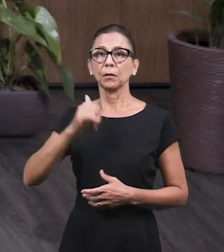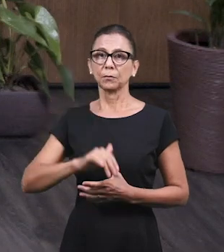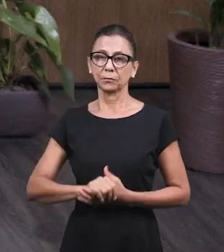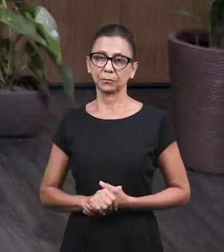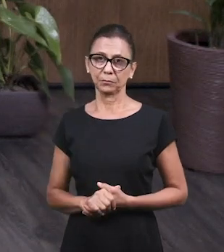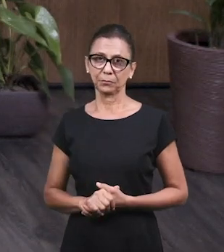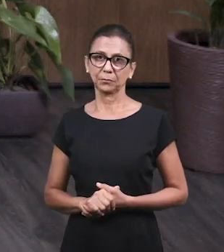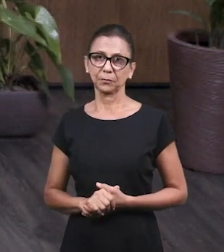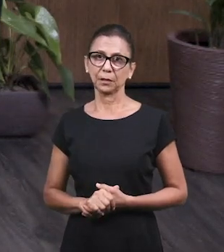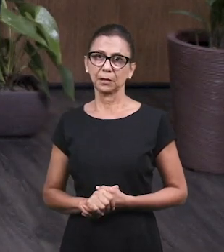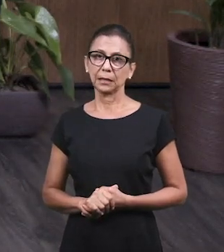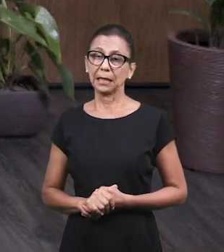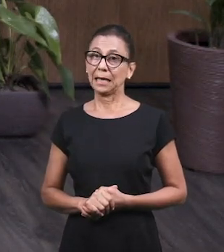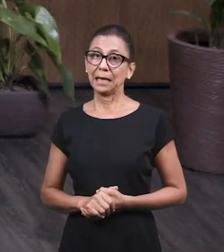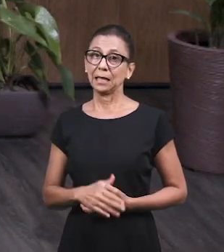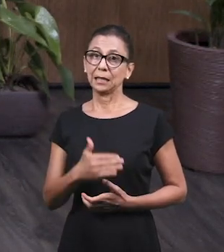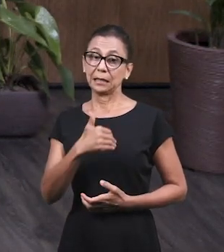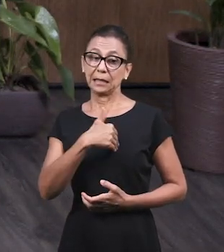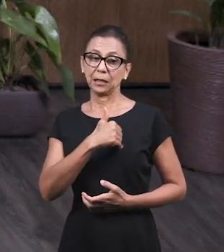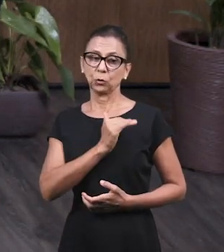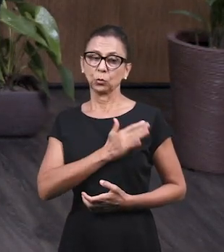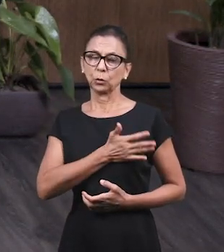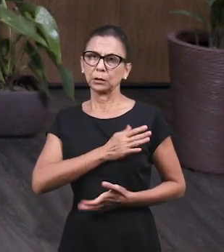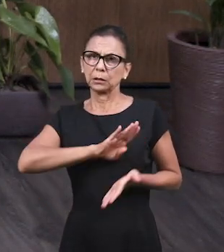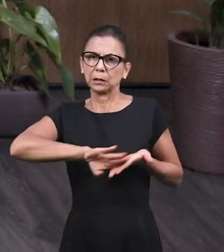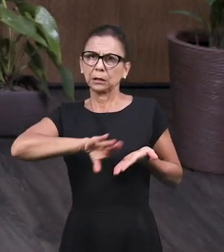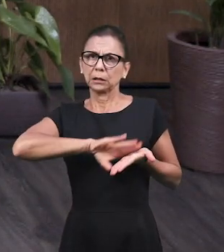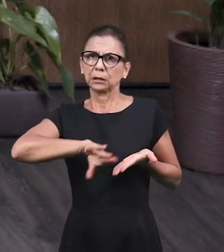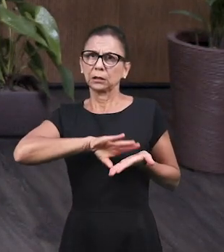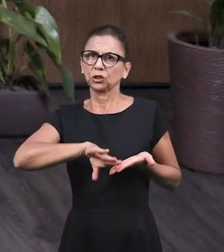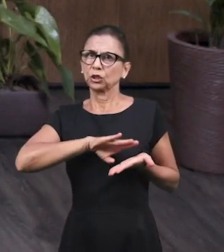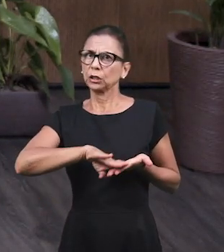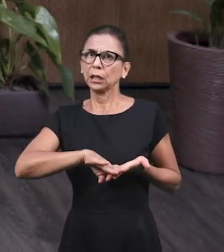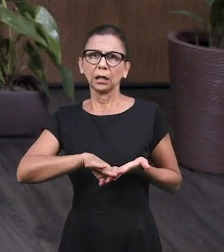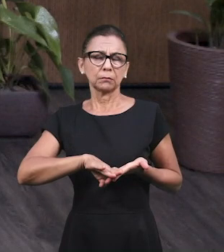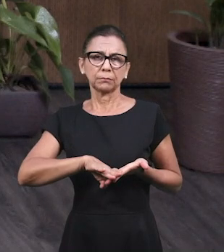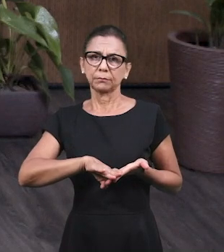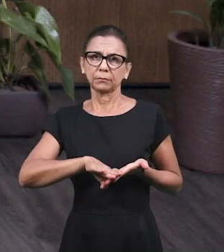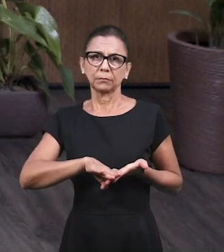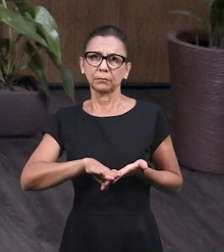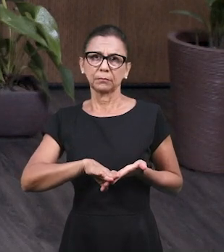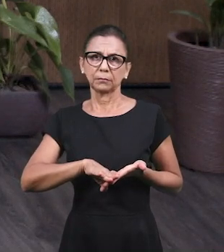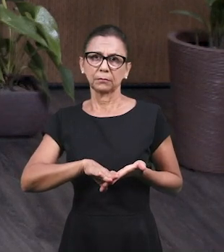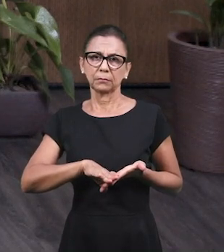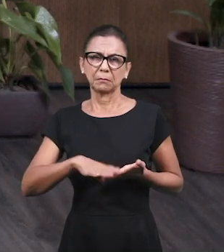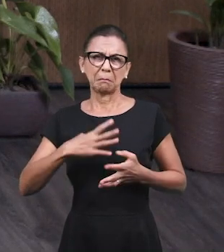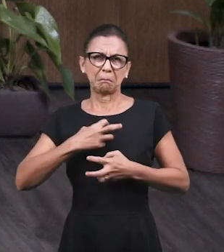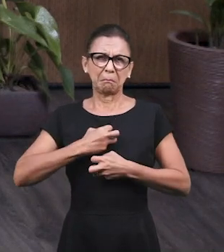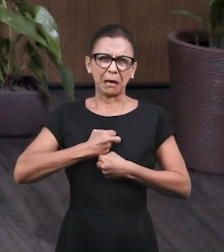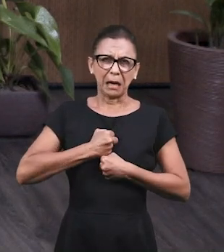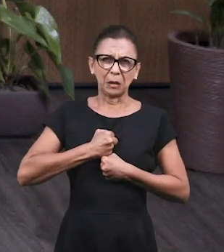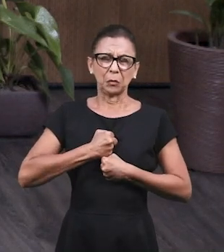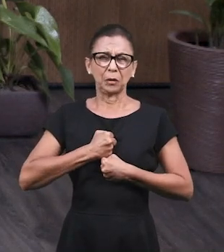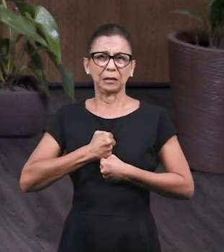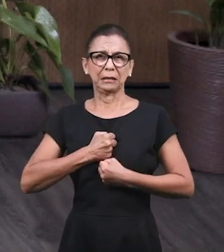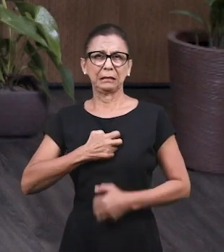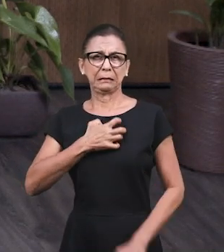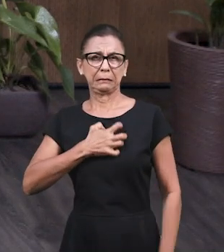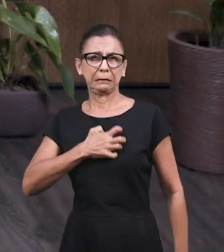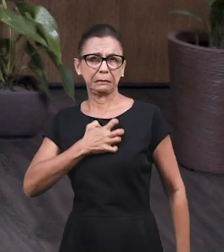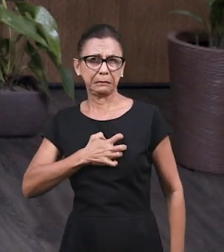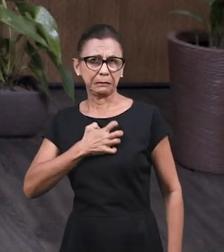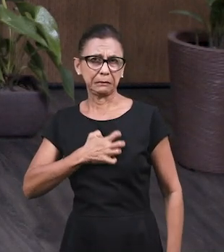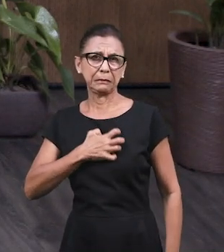sur votre haine, c'est-à-dire jusqu'à la fin de la journée, on doit résoudre le problème. Cela ne peut pas être dans le cœur. Combien